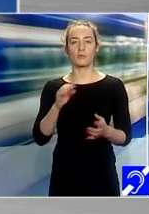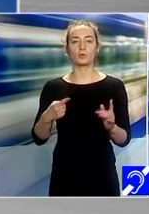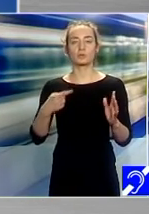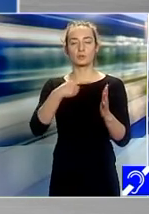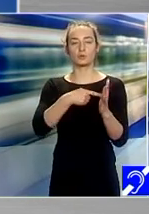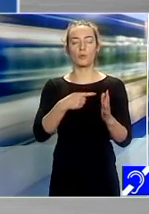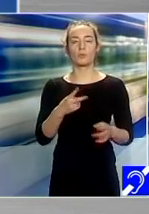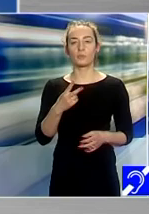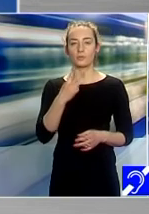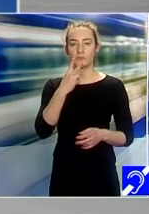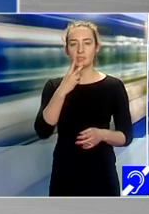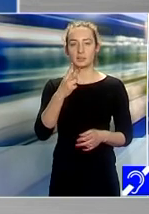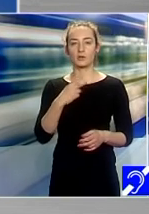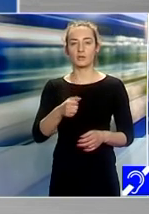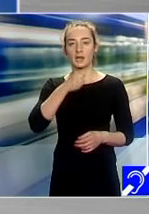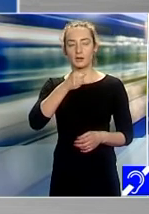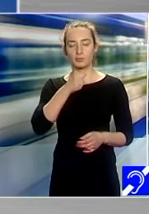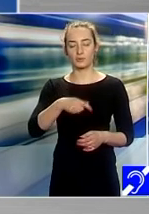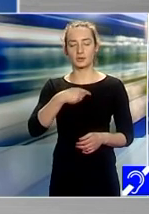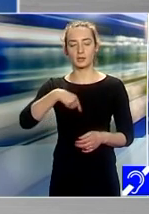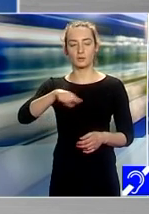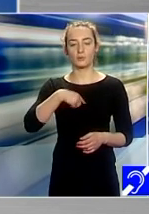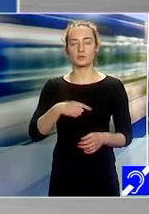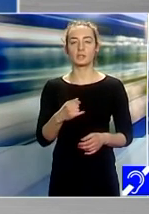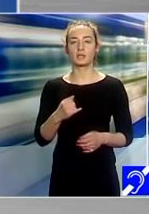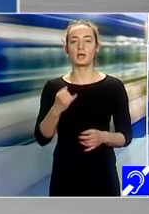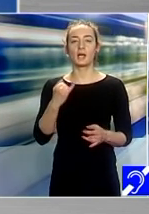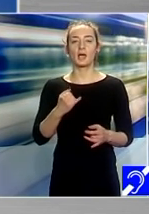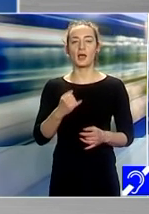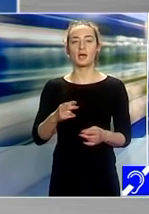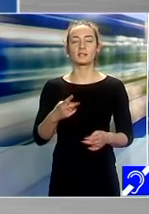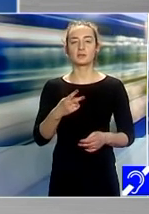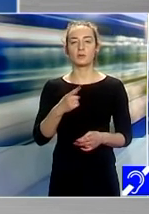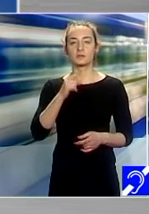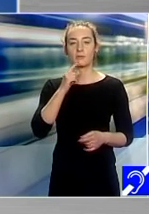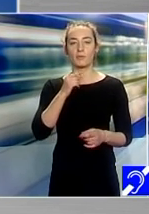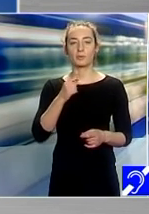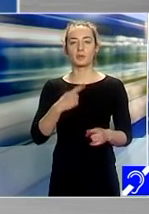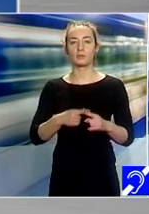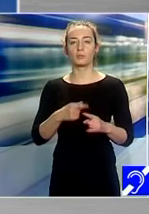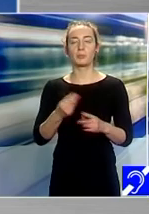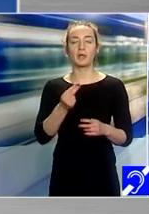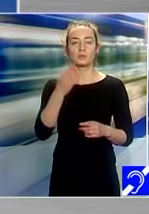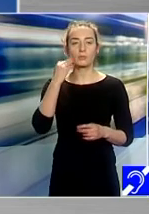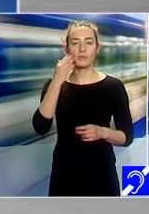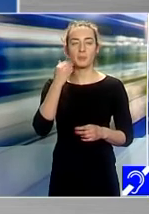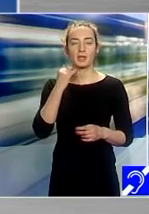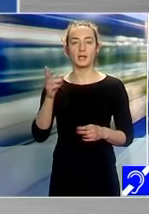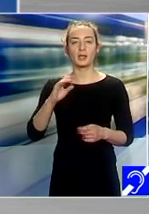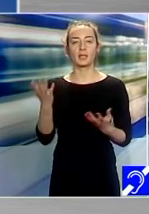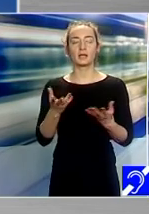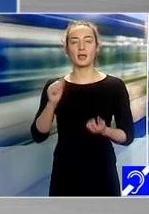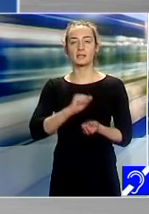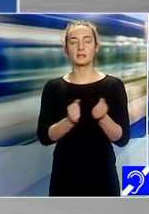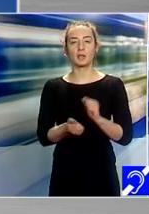acestor vizite de la reporterii noștri. În cadrul emisiunii de astăzi ne vom adresa în special femeilor care se luptă cu o